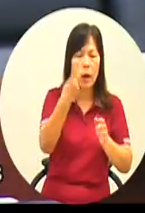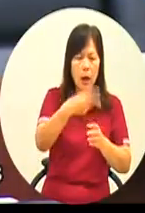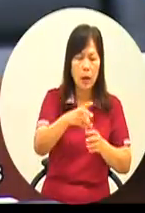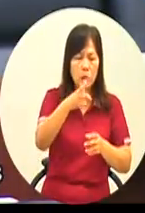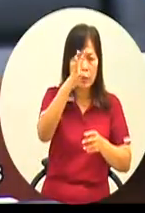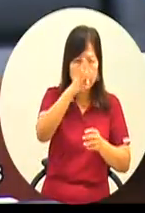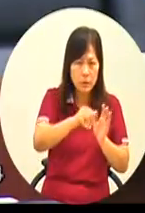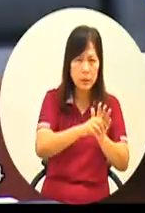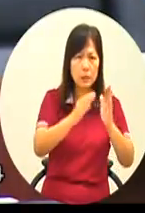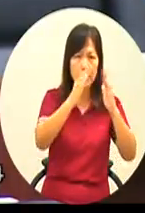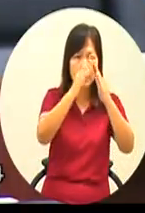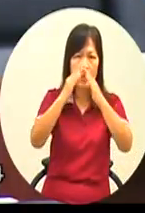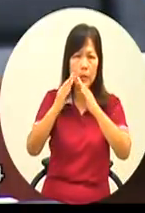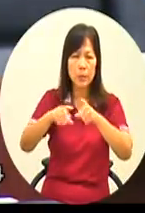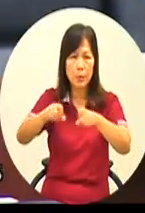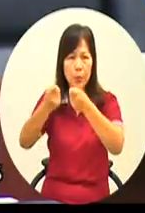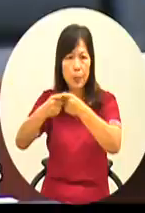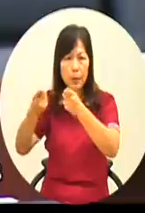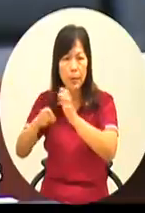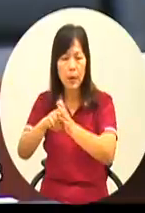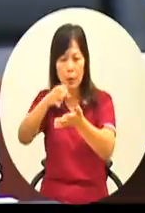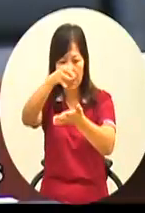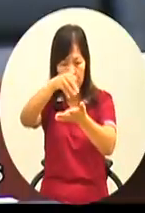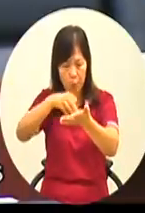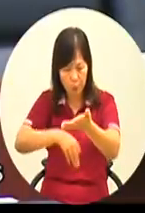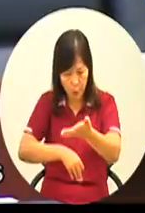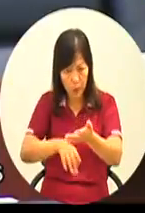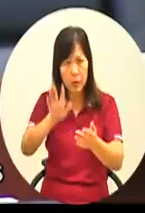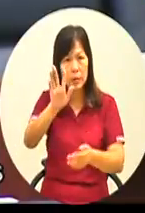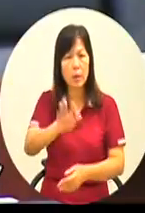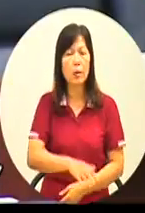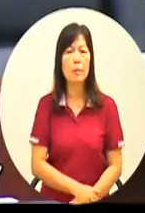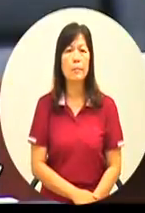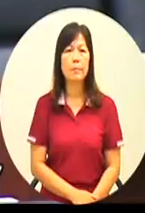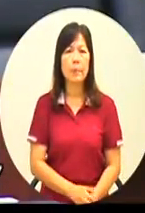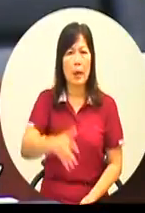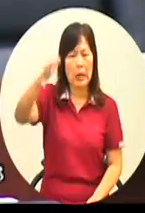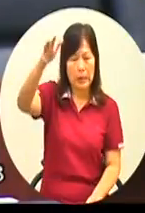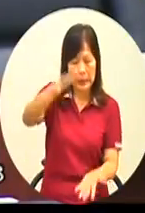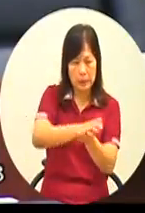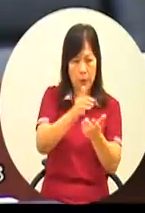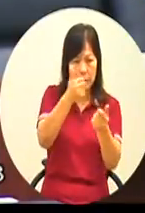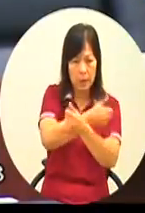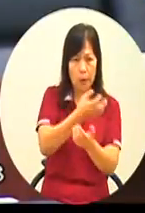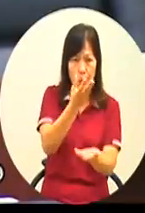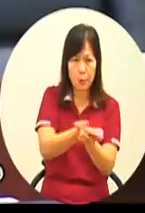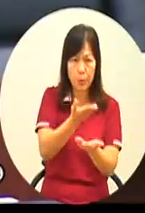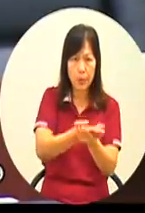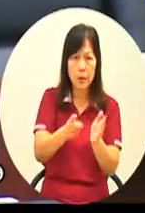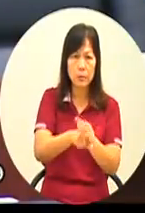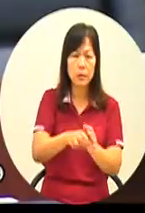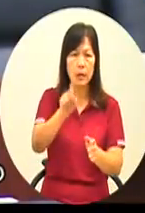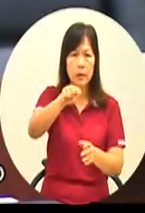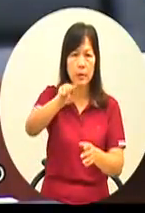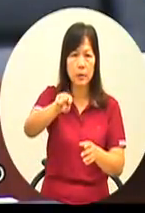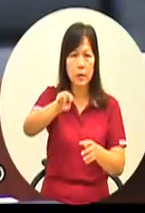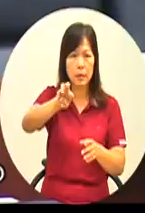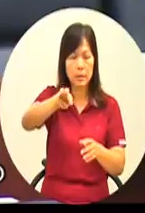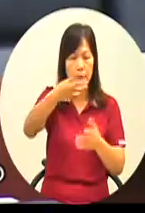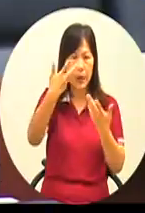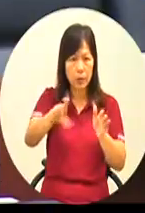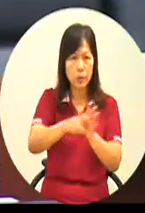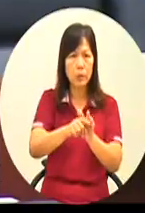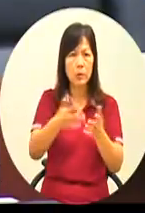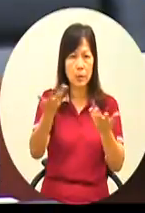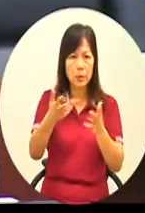1000户财损列册的，总共代位球场有3127件，拆成